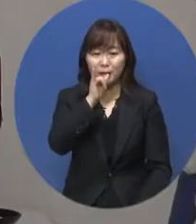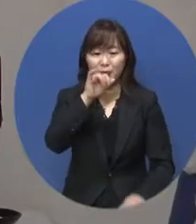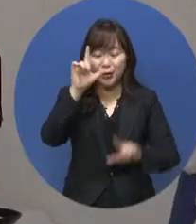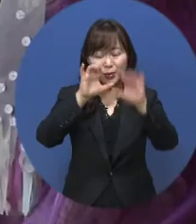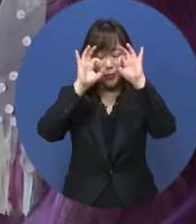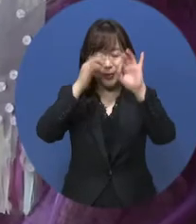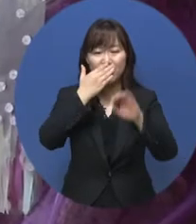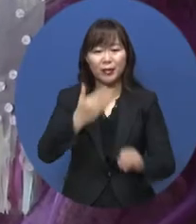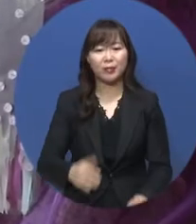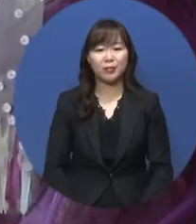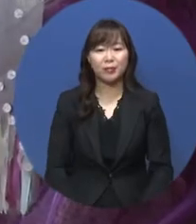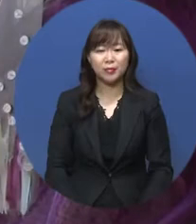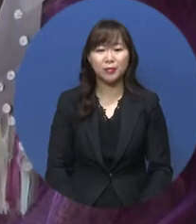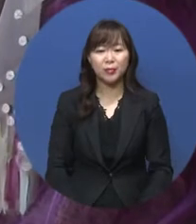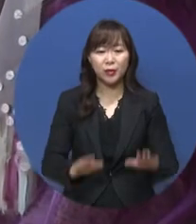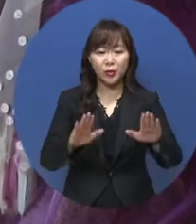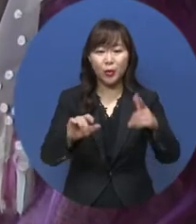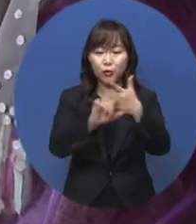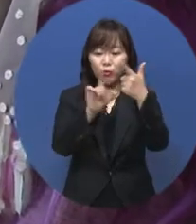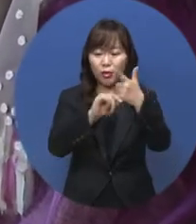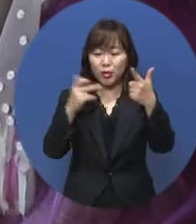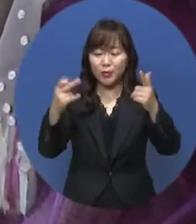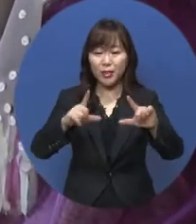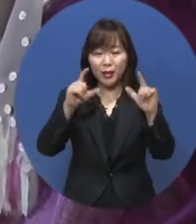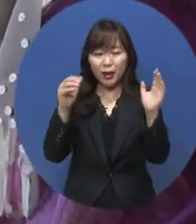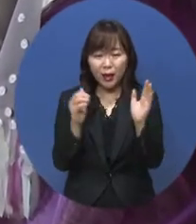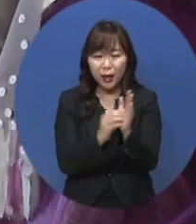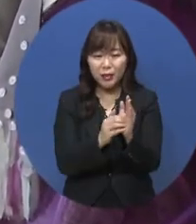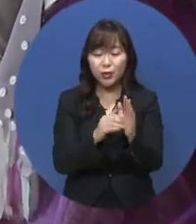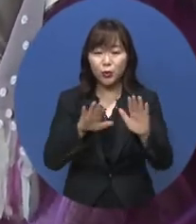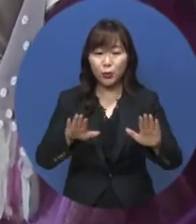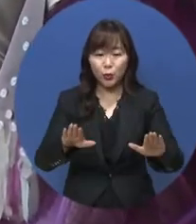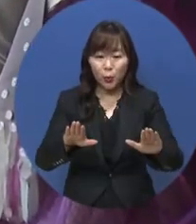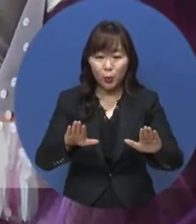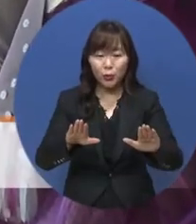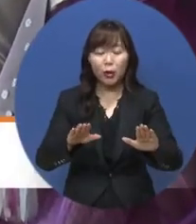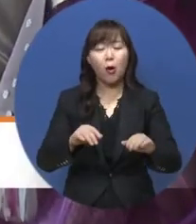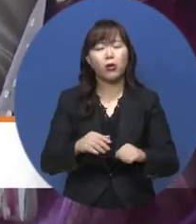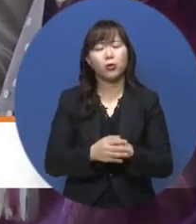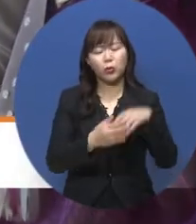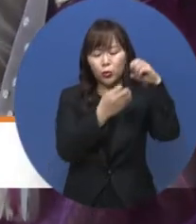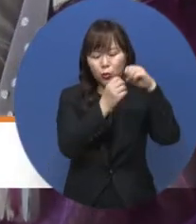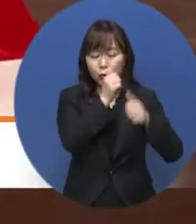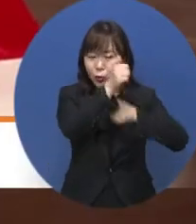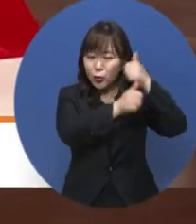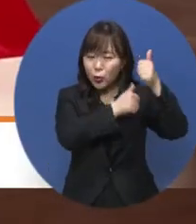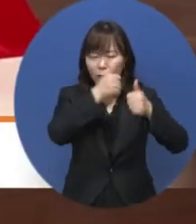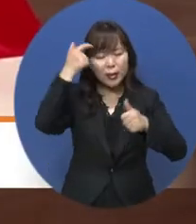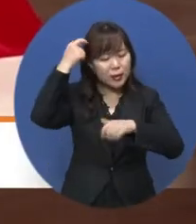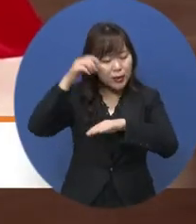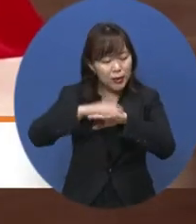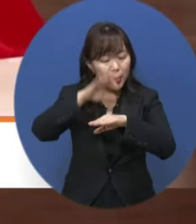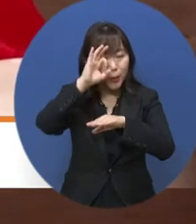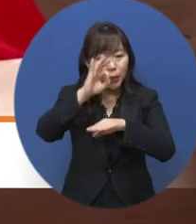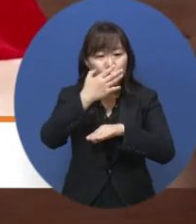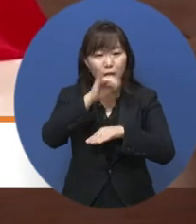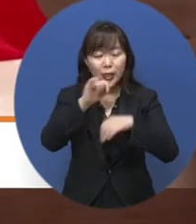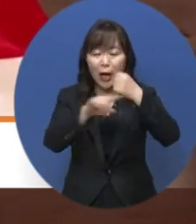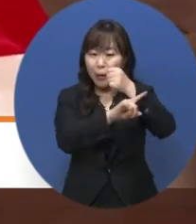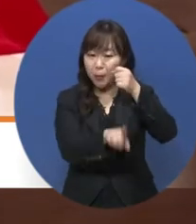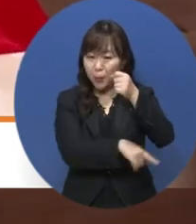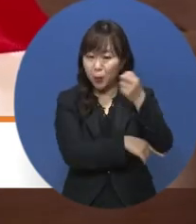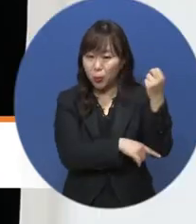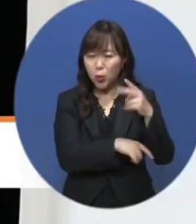있습니다. 오는 6월 17일까지 열리는 이번 전시회는 조상들의 지혜를 엿볼 수 있는 한복과